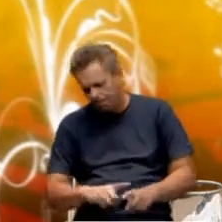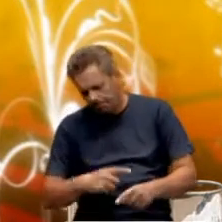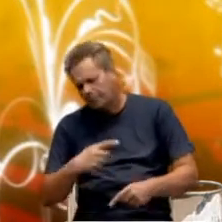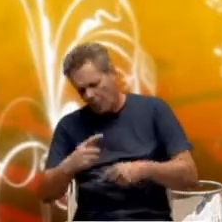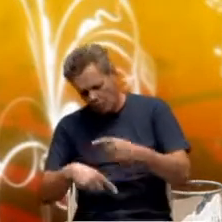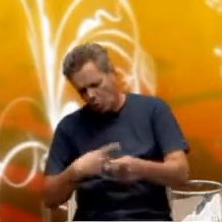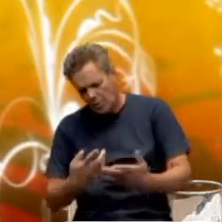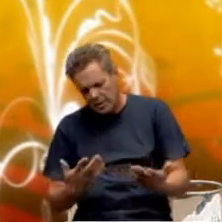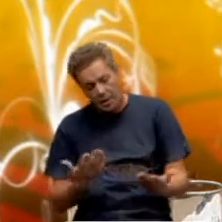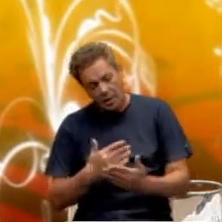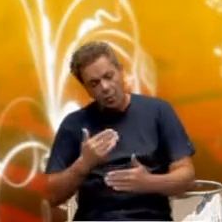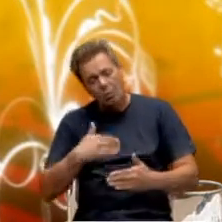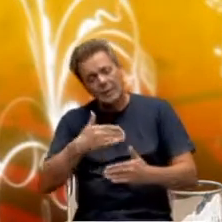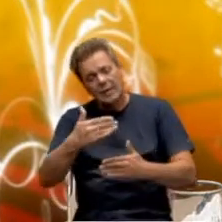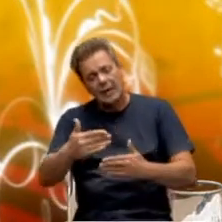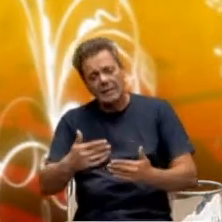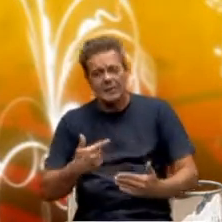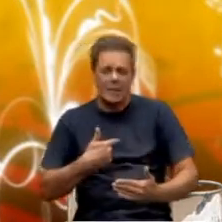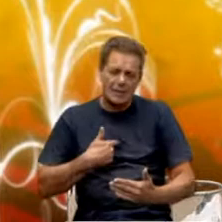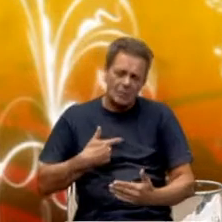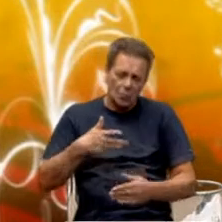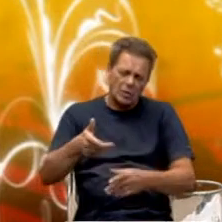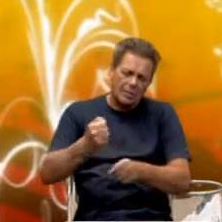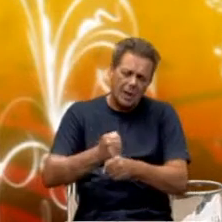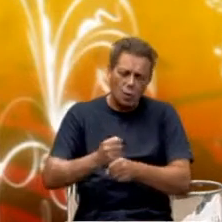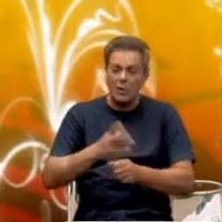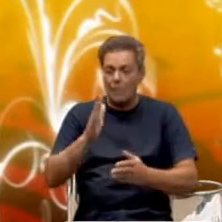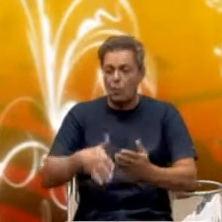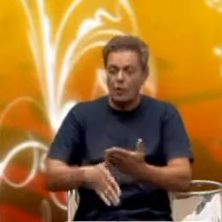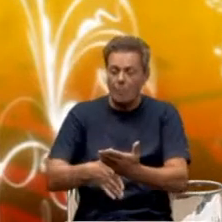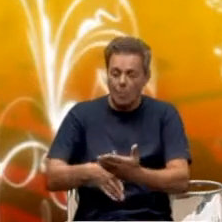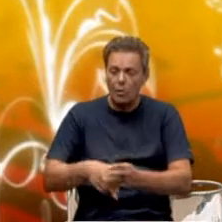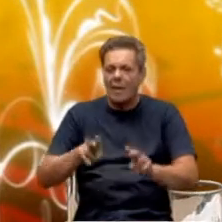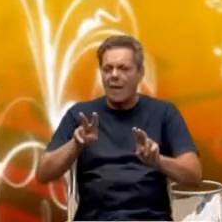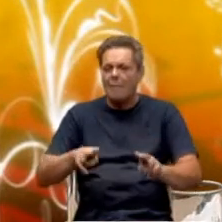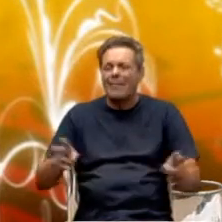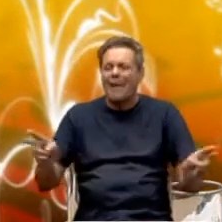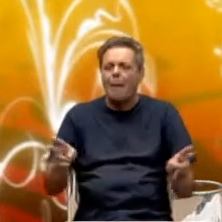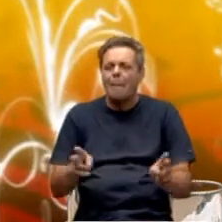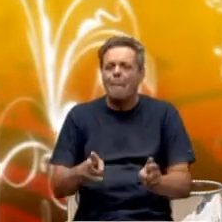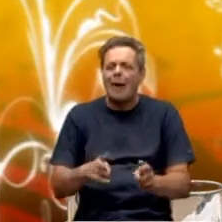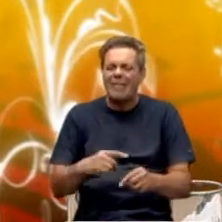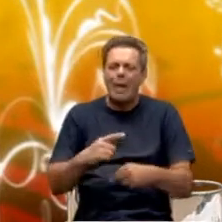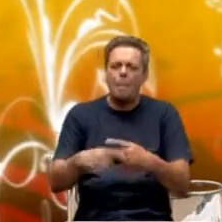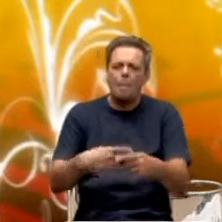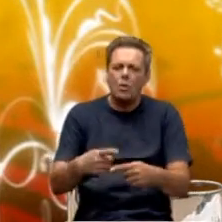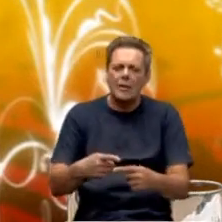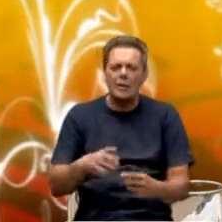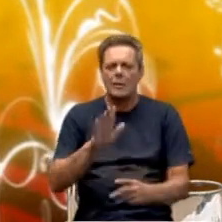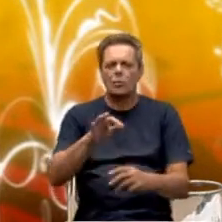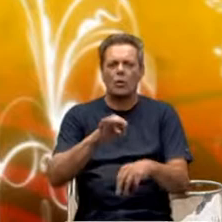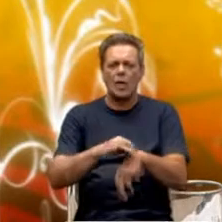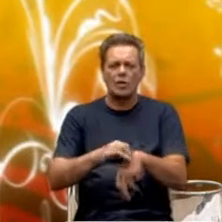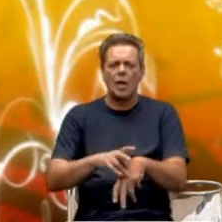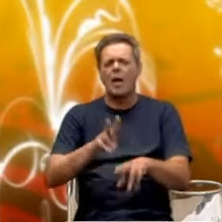posljedica s kojim se kasnije s ovim svim radionicama može potpomoći da imate manje nekakve posljedice tog liječenja,